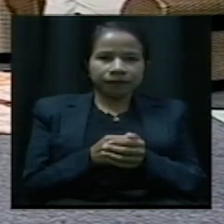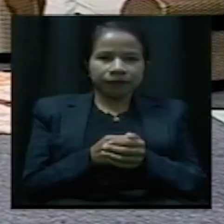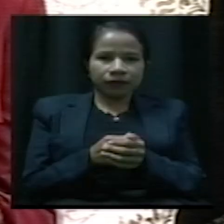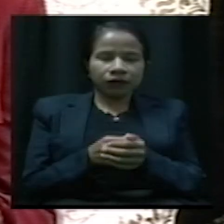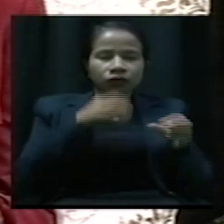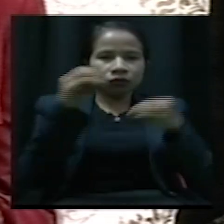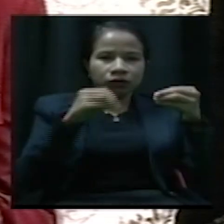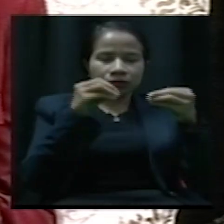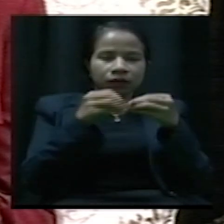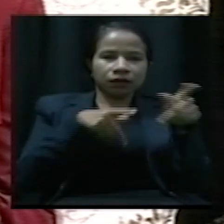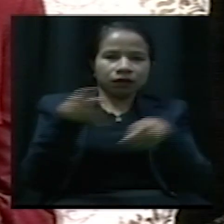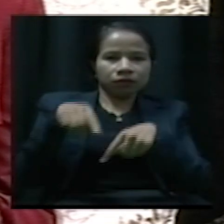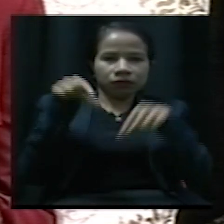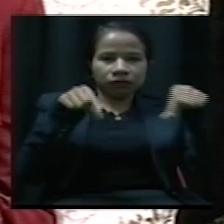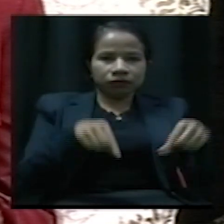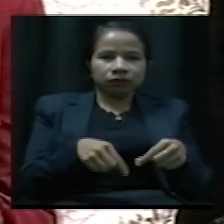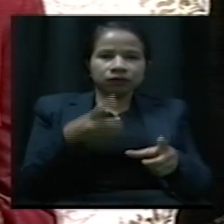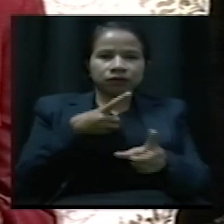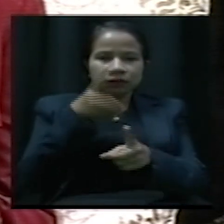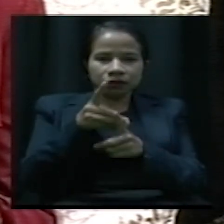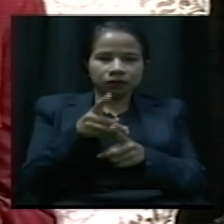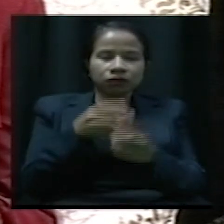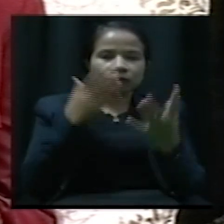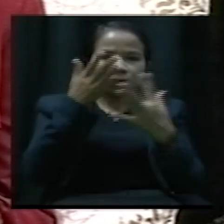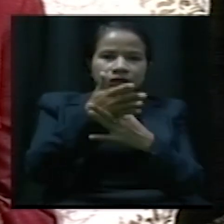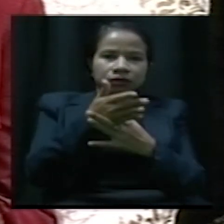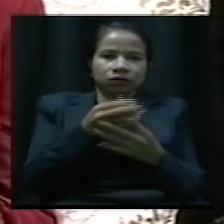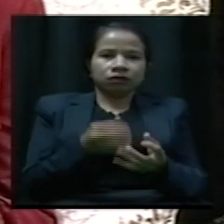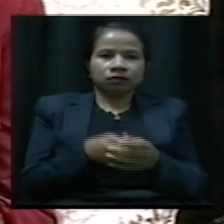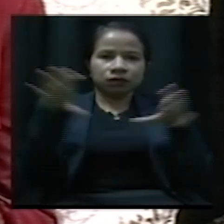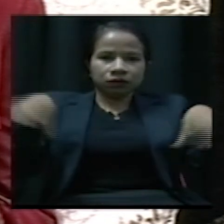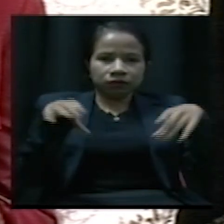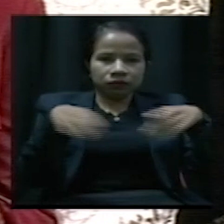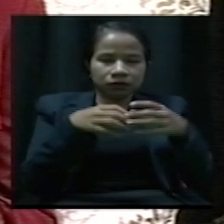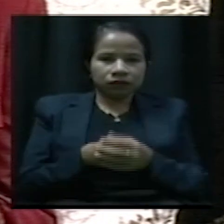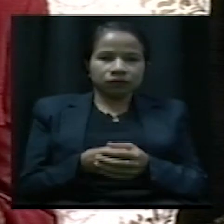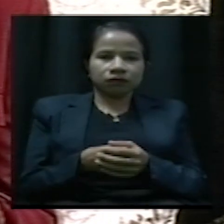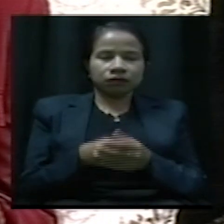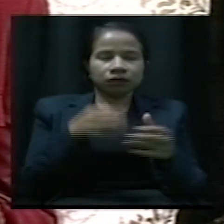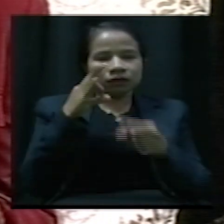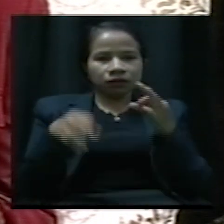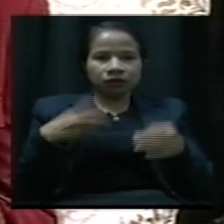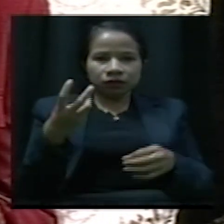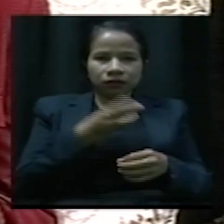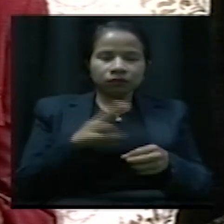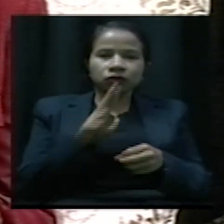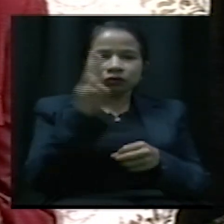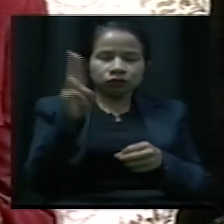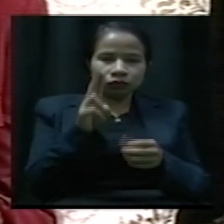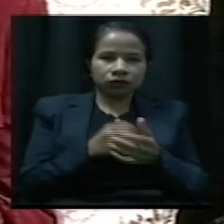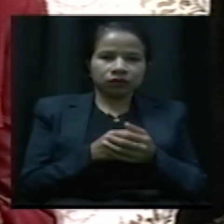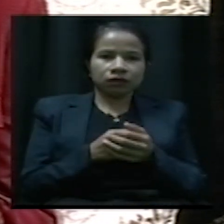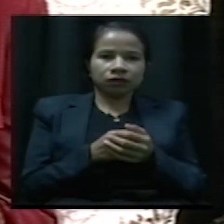sira, konaba ema ho defisiensia sira ninia direitu ho di asesu ba iha servisu. Alain dene, ita mos